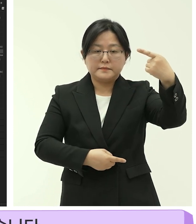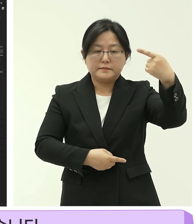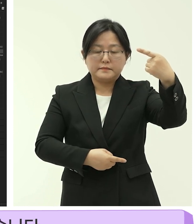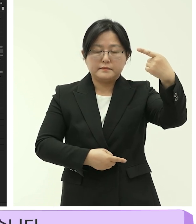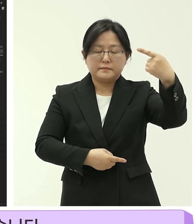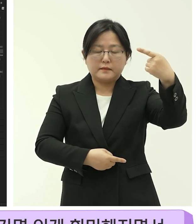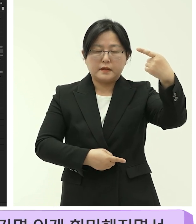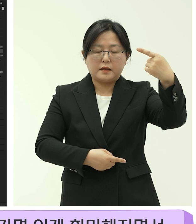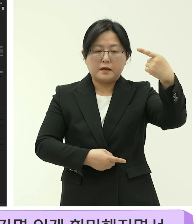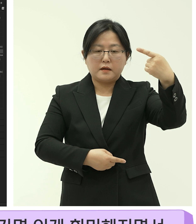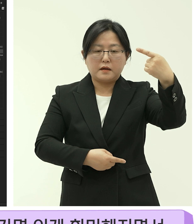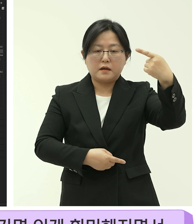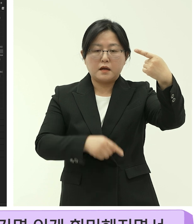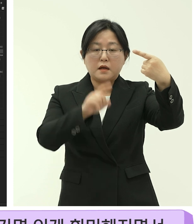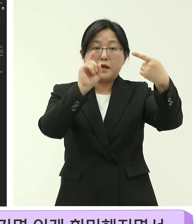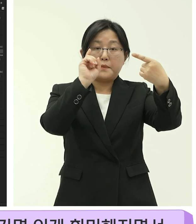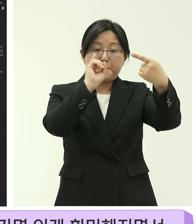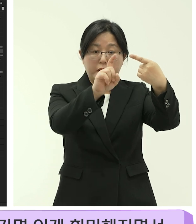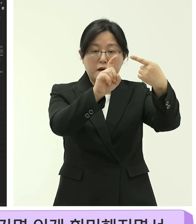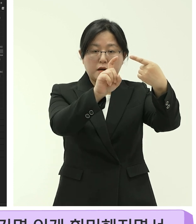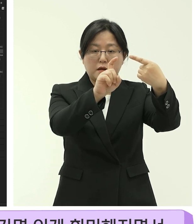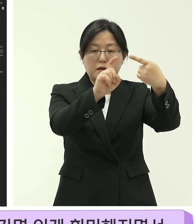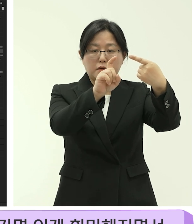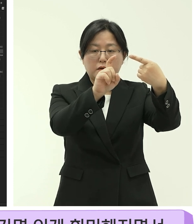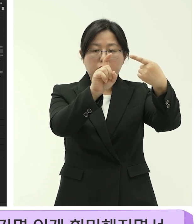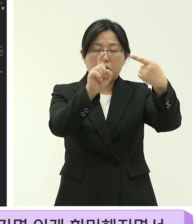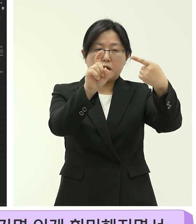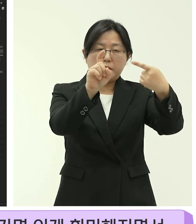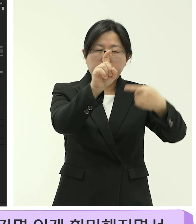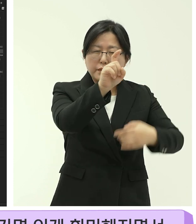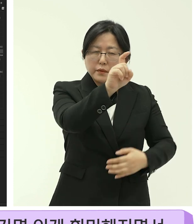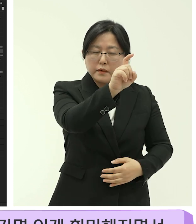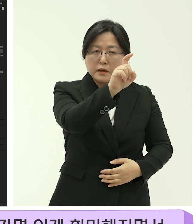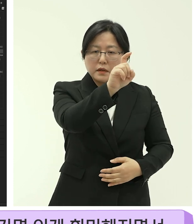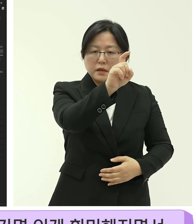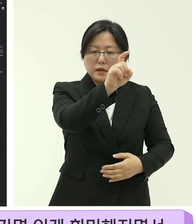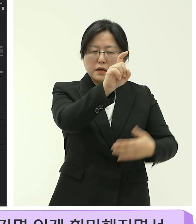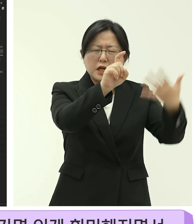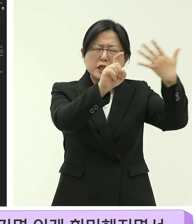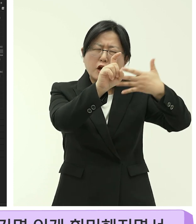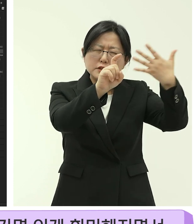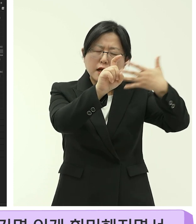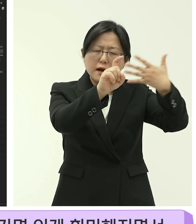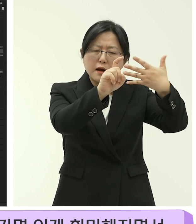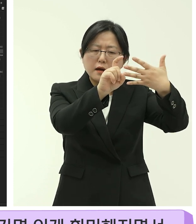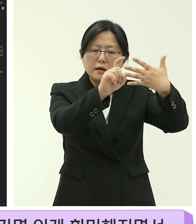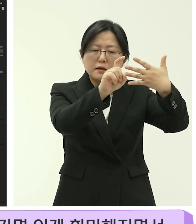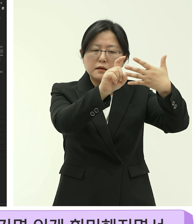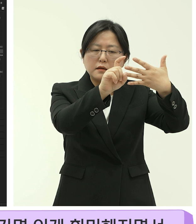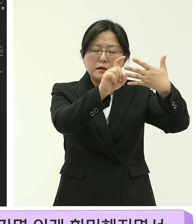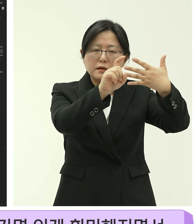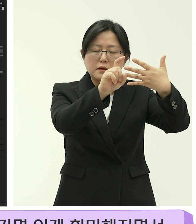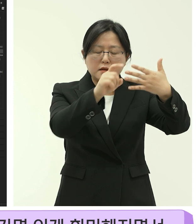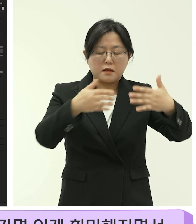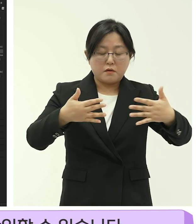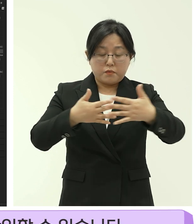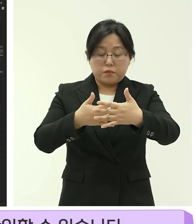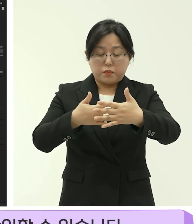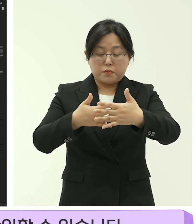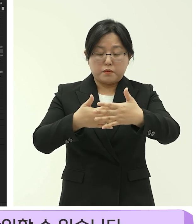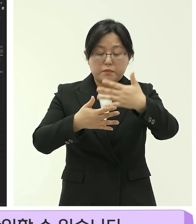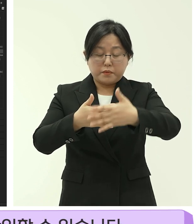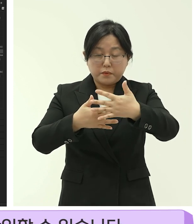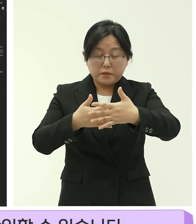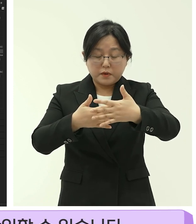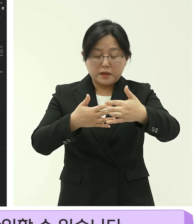맞춰져 있습니다. 이 100을 마우스를 클릭한 채로 서서히 왼쪽으로 가면 이게 희미해지면서